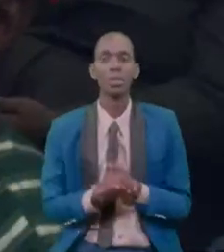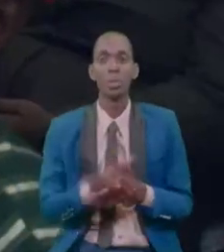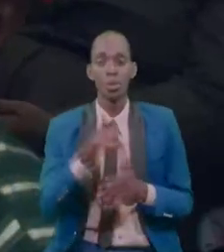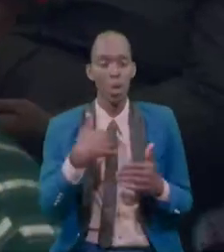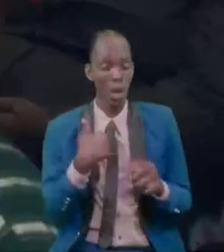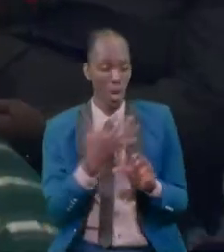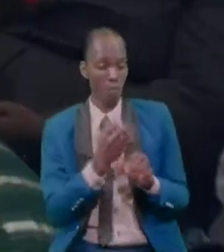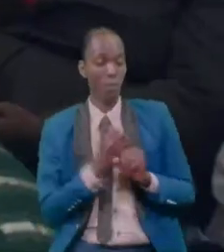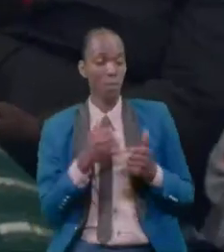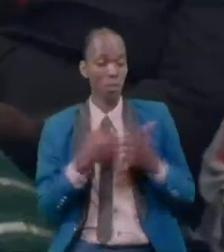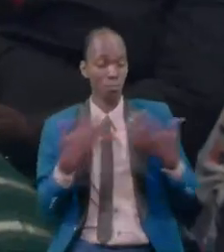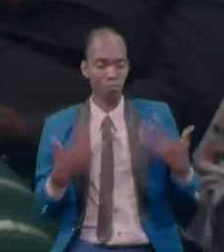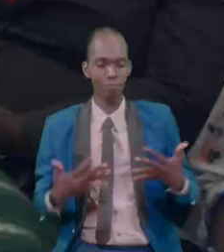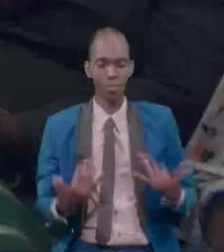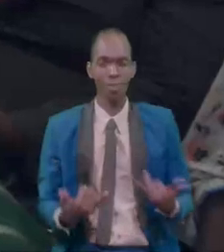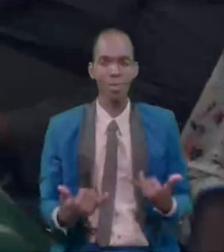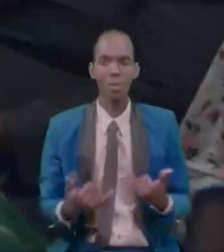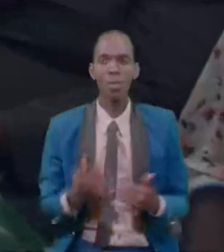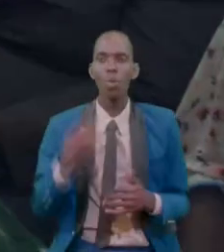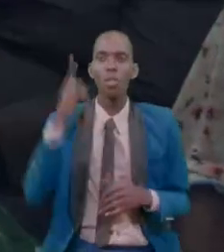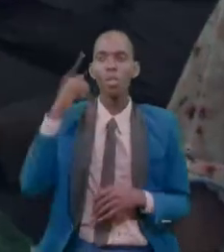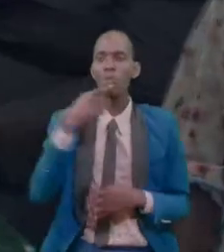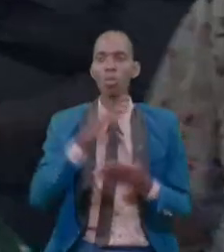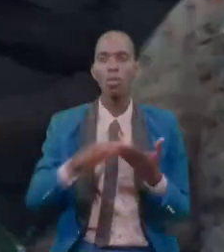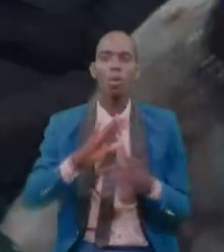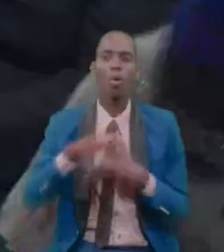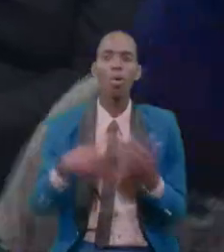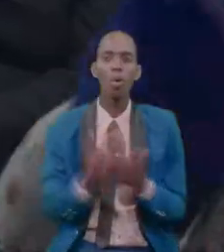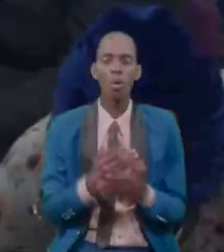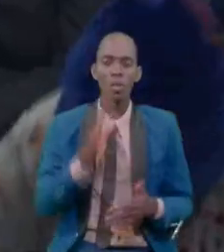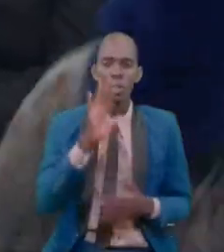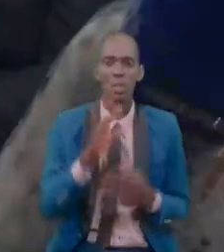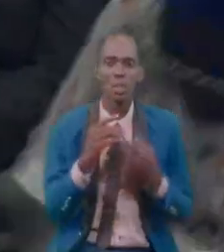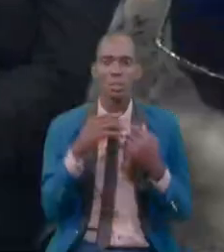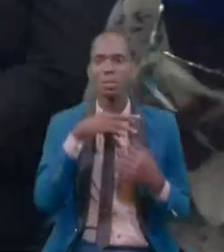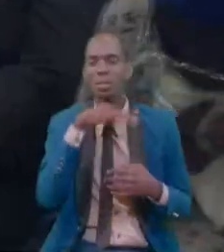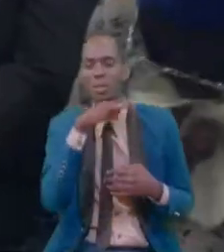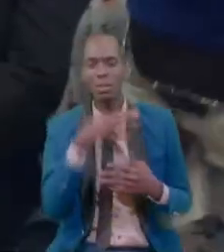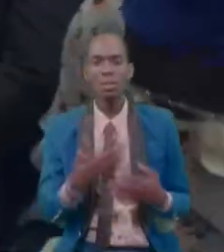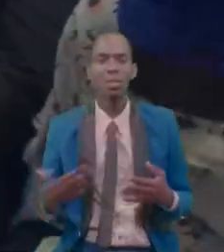de Jésus-Christ. Vous avez déjà qui guérit toutes tes maladies.